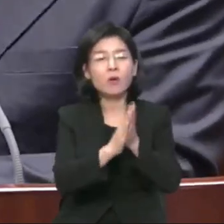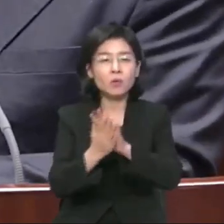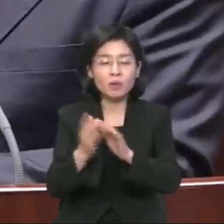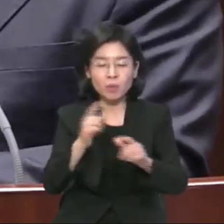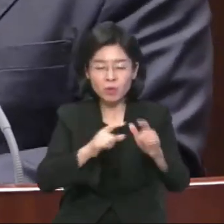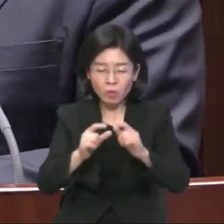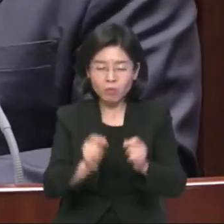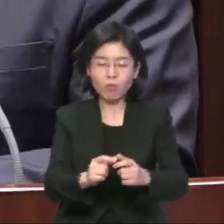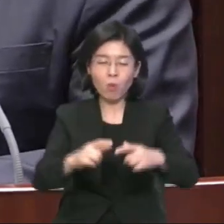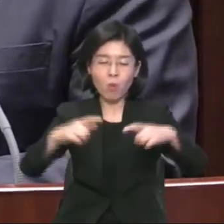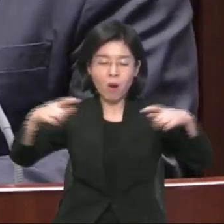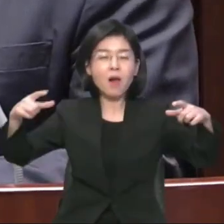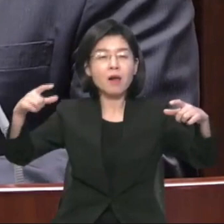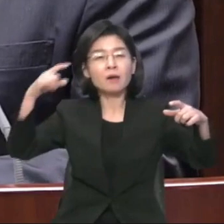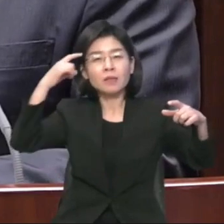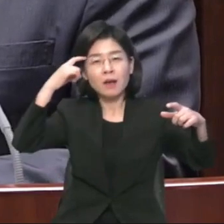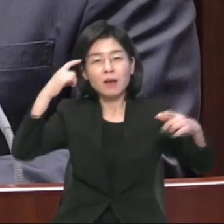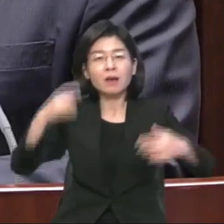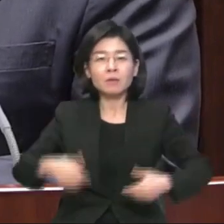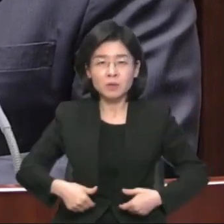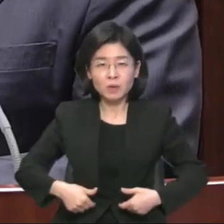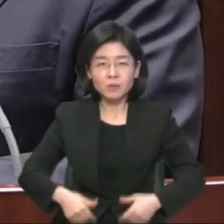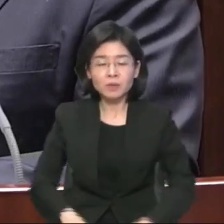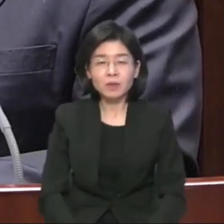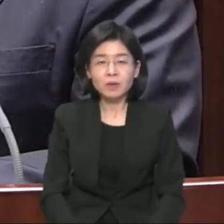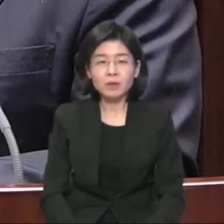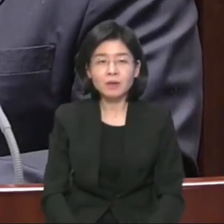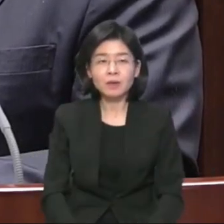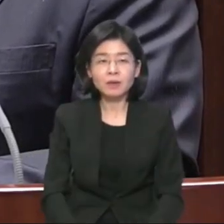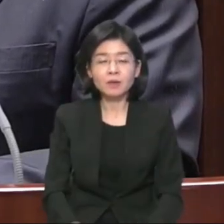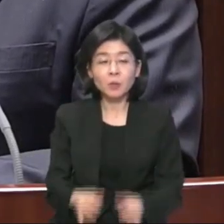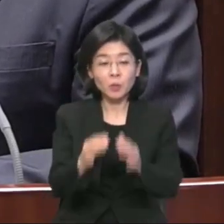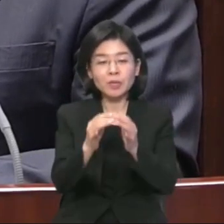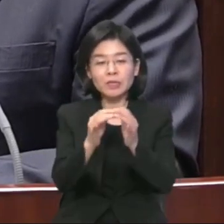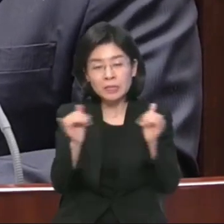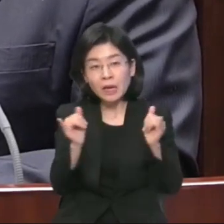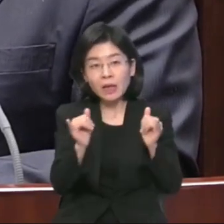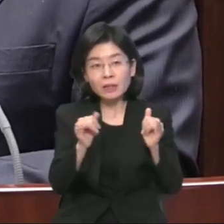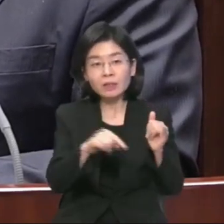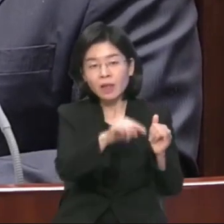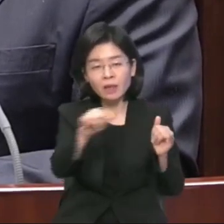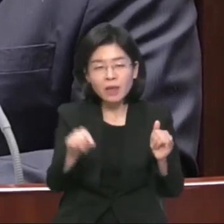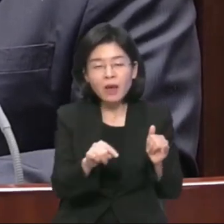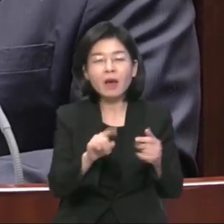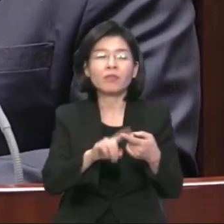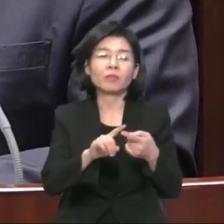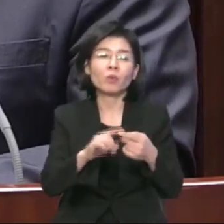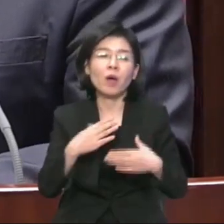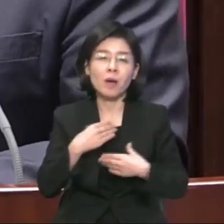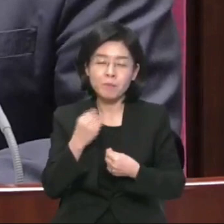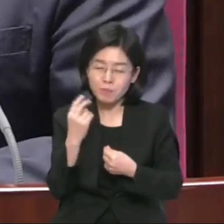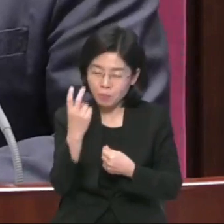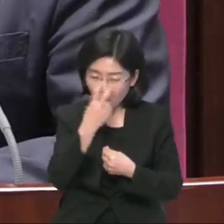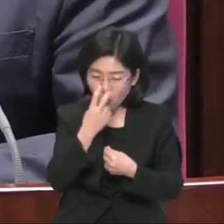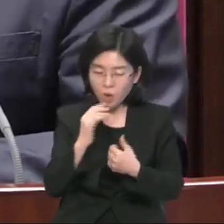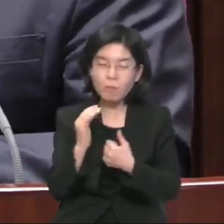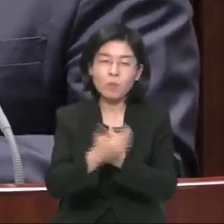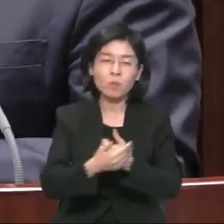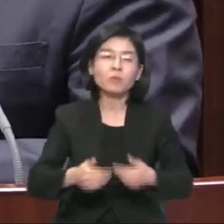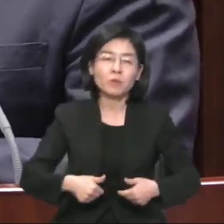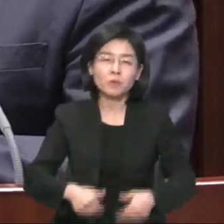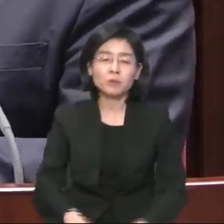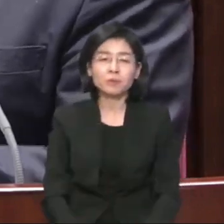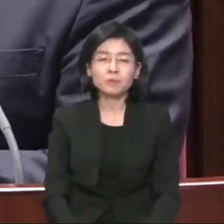같고 아니면은 예. 그 인간 안보라고도 얘기를 합니까? 예. 예. 예. 그렇죠. 지금은